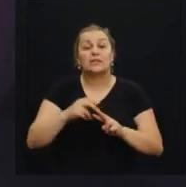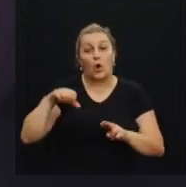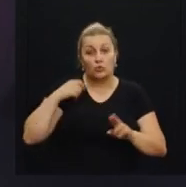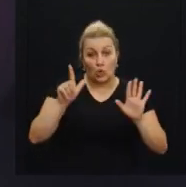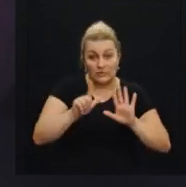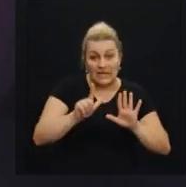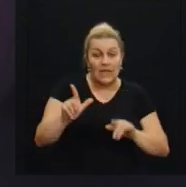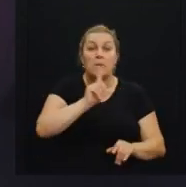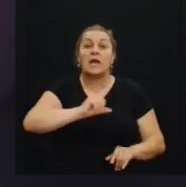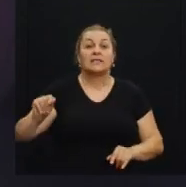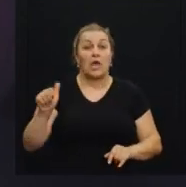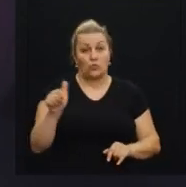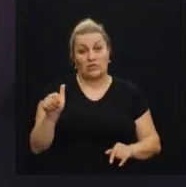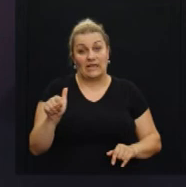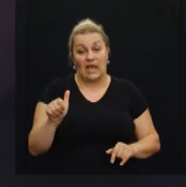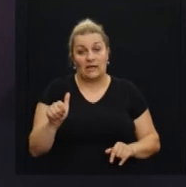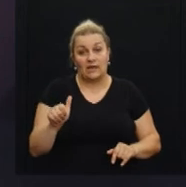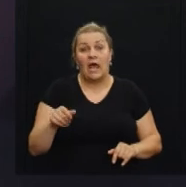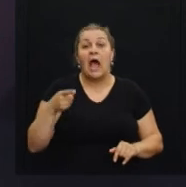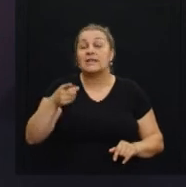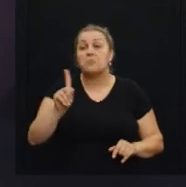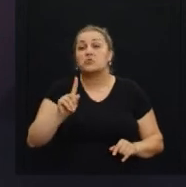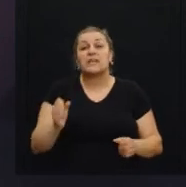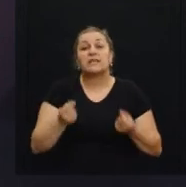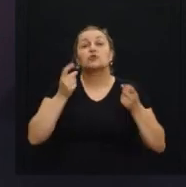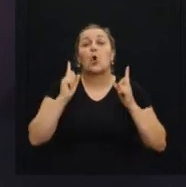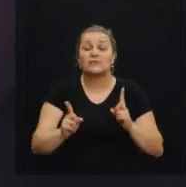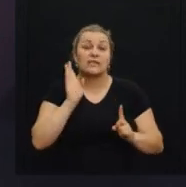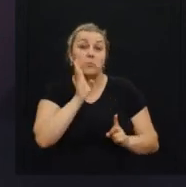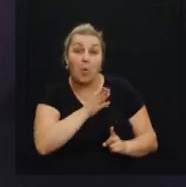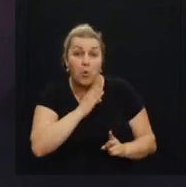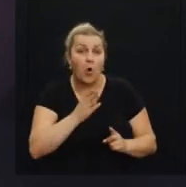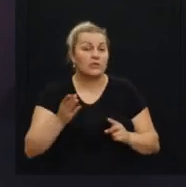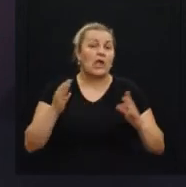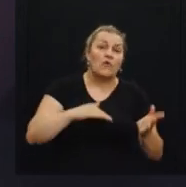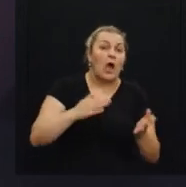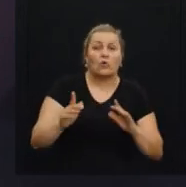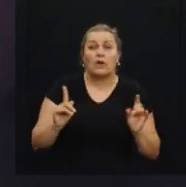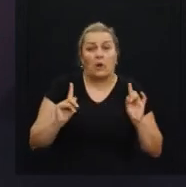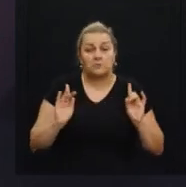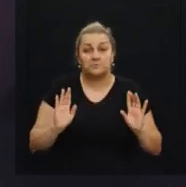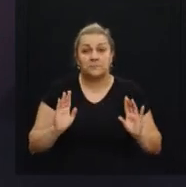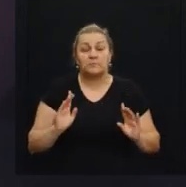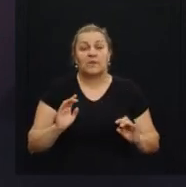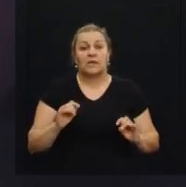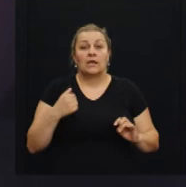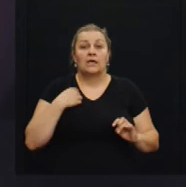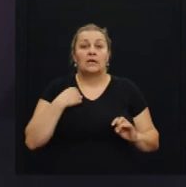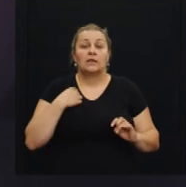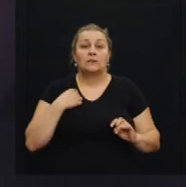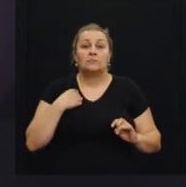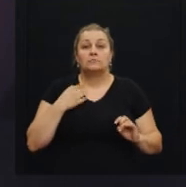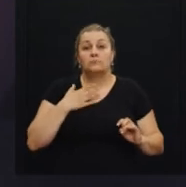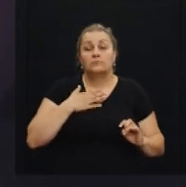u 1 ide, ali nije mu teško ostati ni poslije podne, ni ovako, ni onako, jer ja molim te ljude